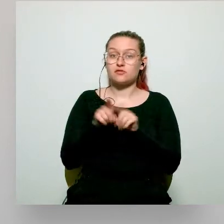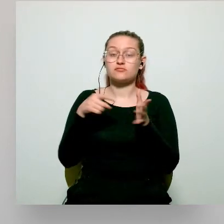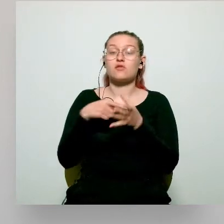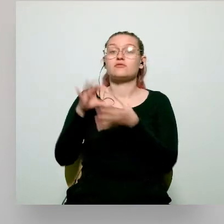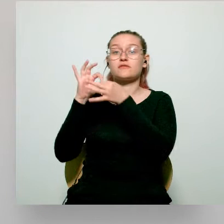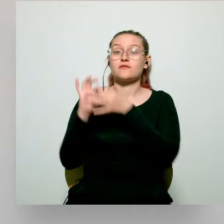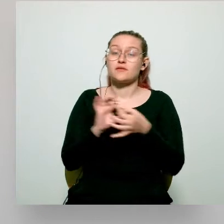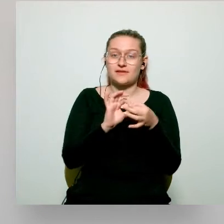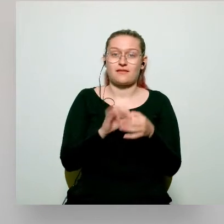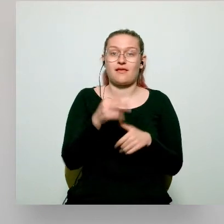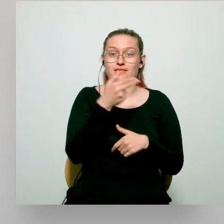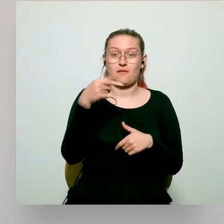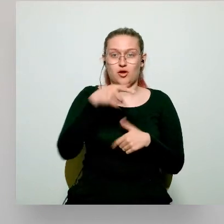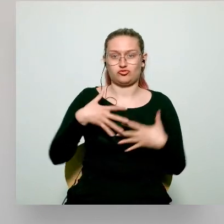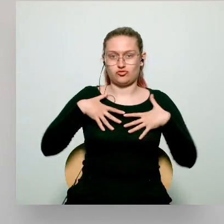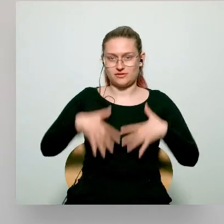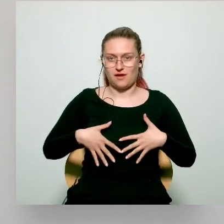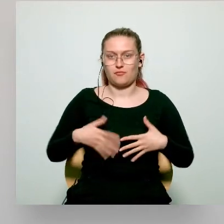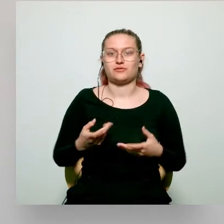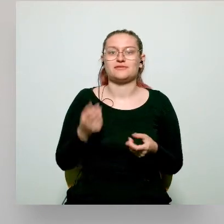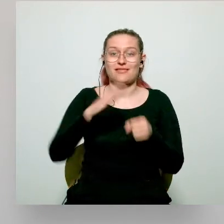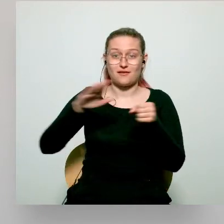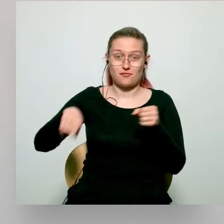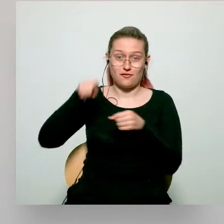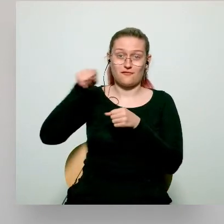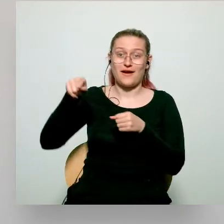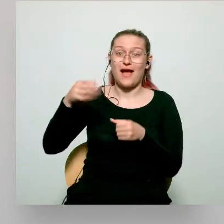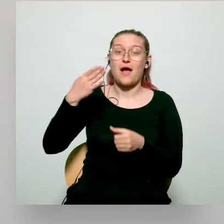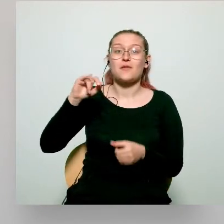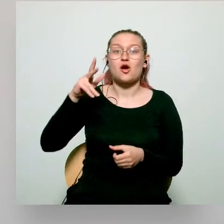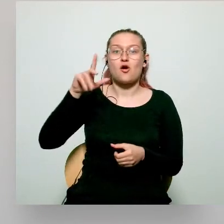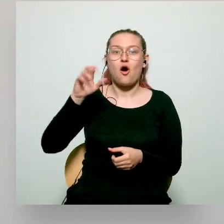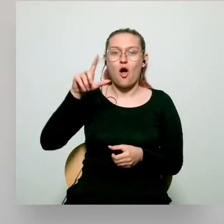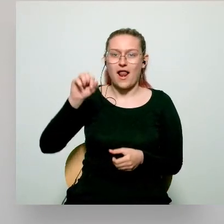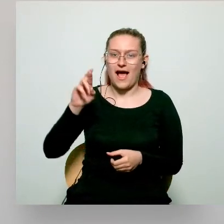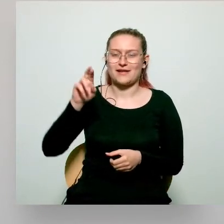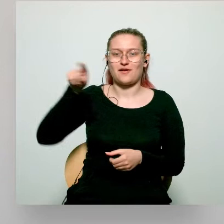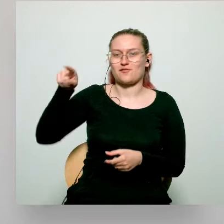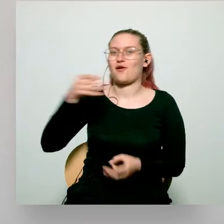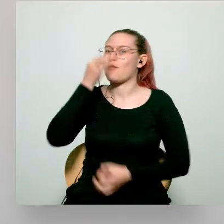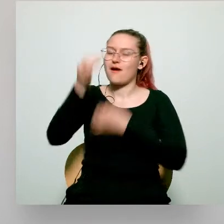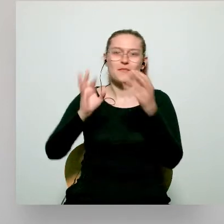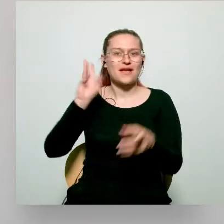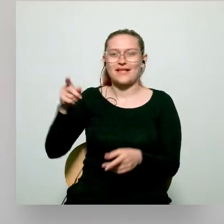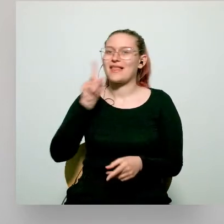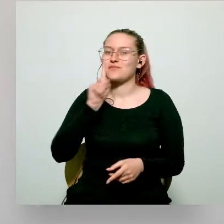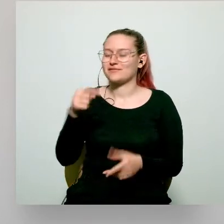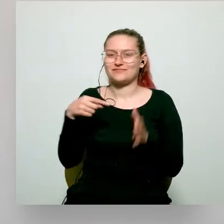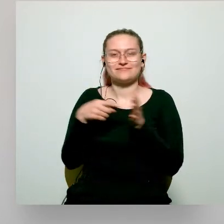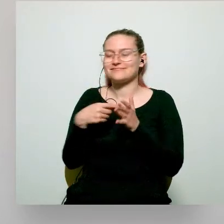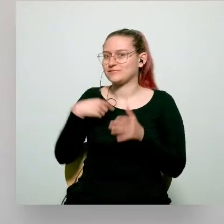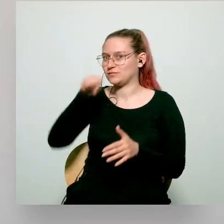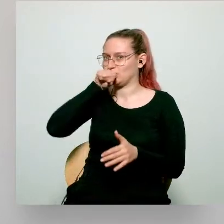narodowej, o którym pięknie mówił pan Mykola Ryabczuk, mój ulubiony, tutaj skorzystam z tej okazji, by to